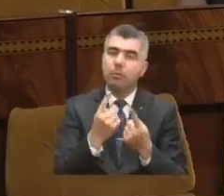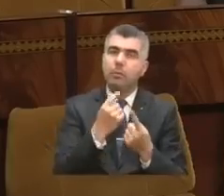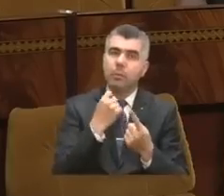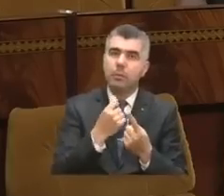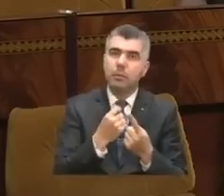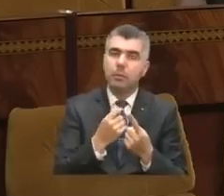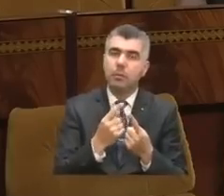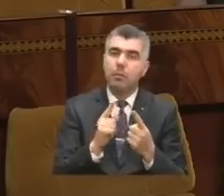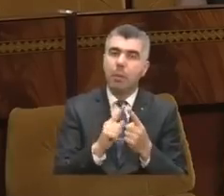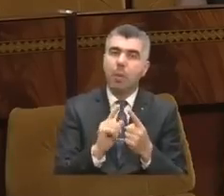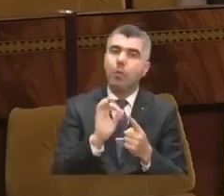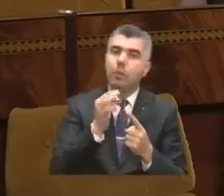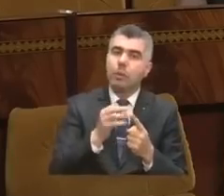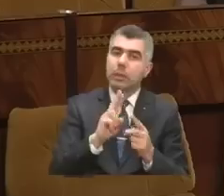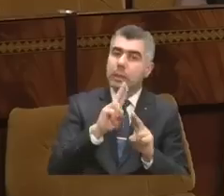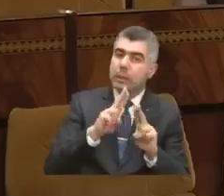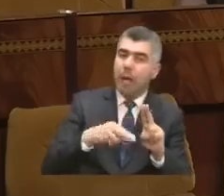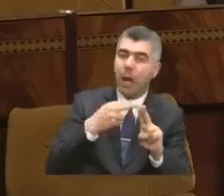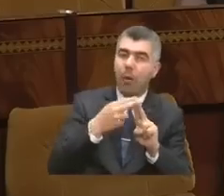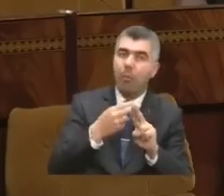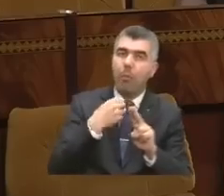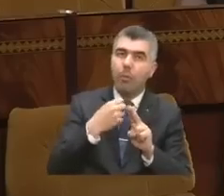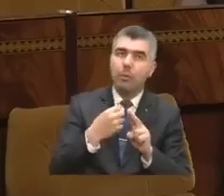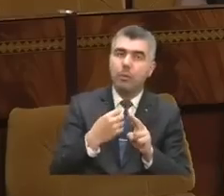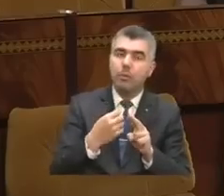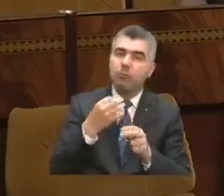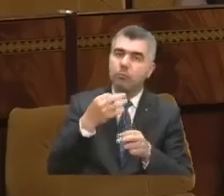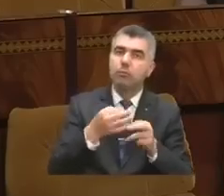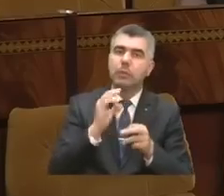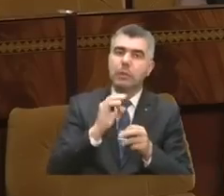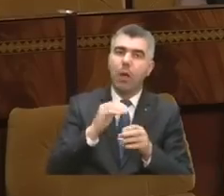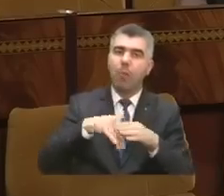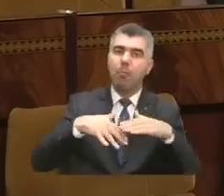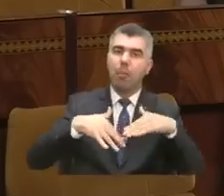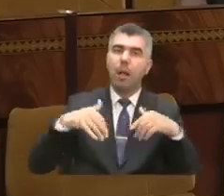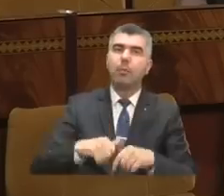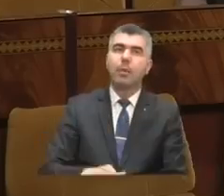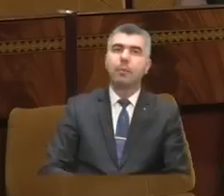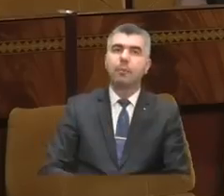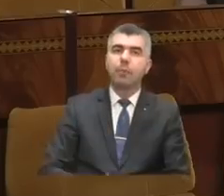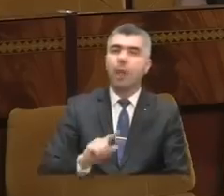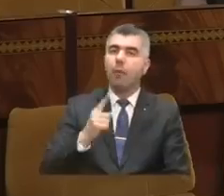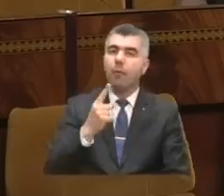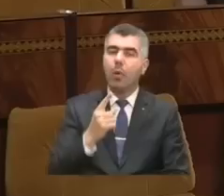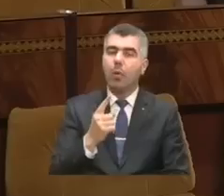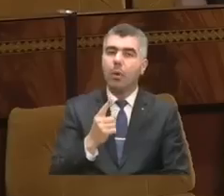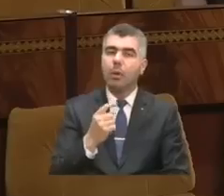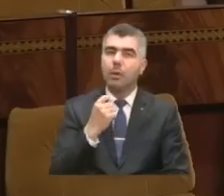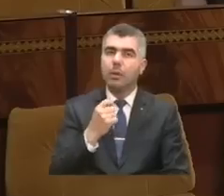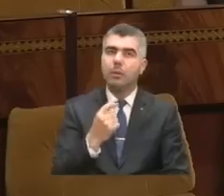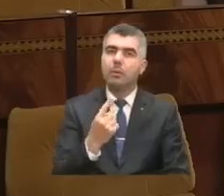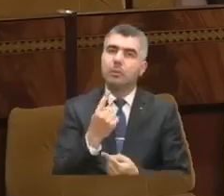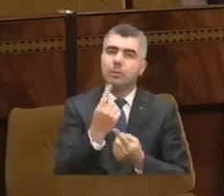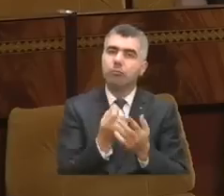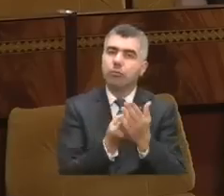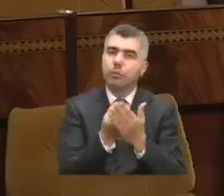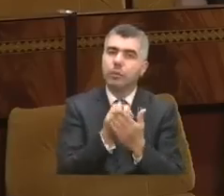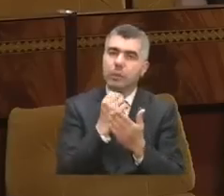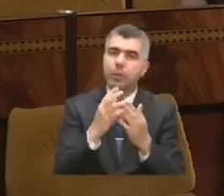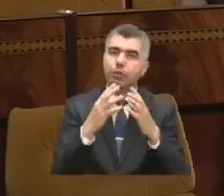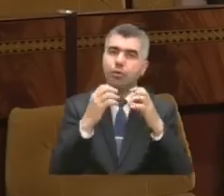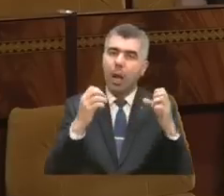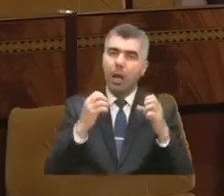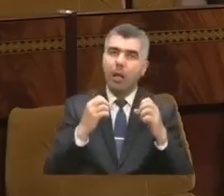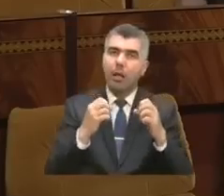باش تتفاعل معنا، باش تتفاعل مع النواب، لان في الاول كاين غموض كيقول لك الا بغات تعطي بيانات، ولكن ملي كتعطي